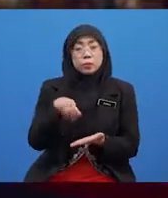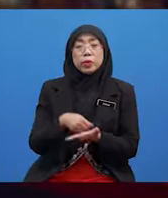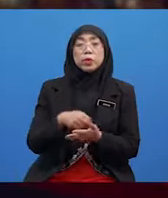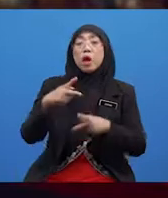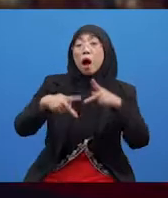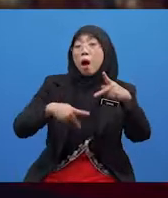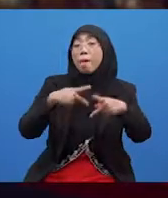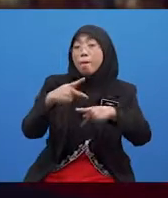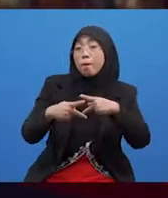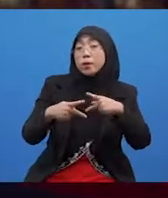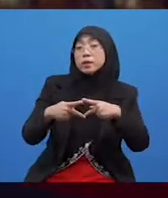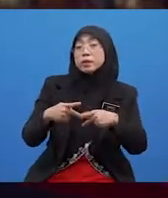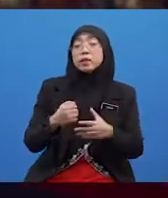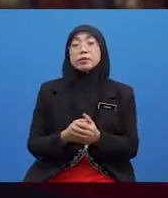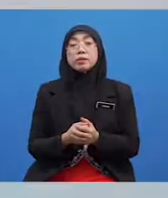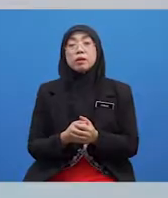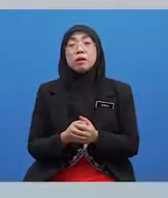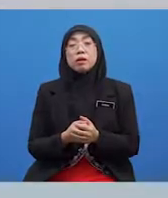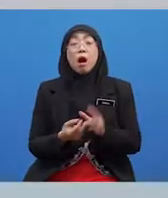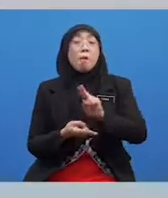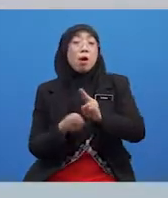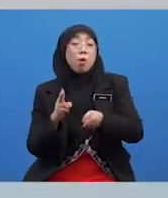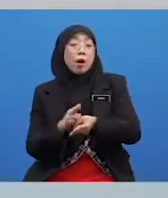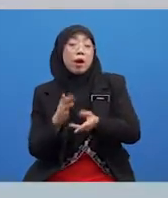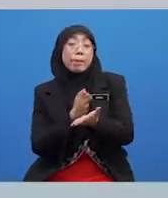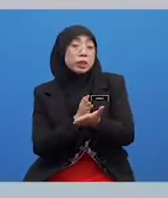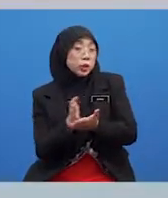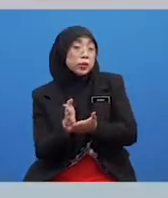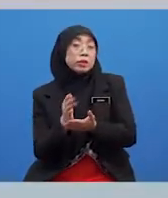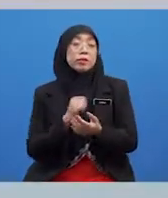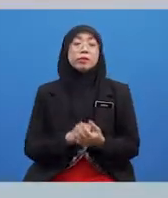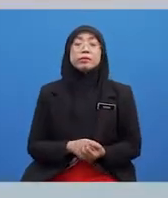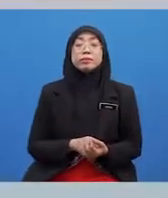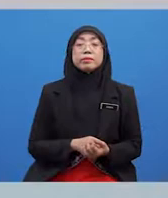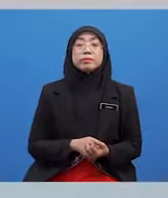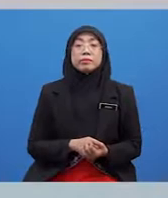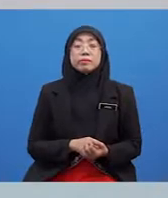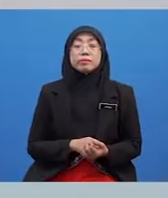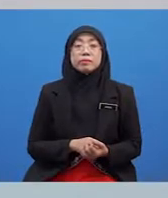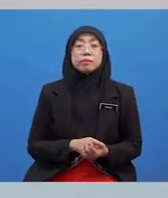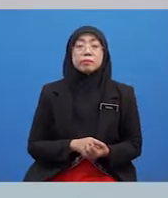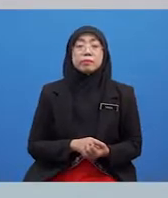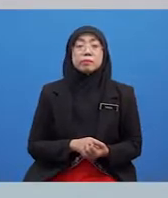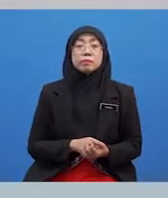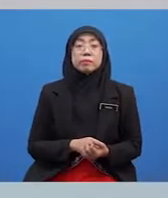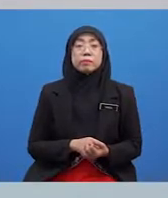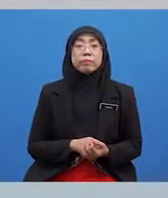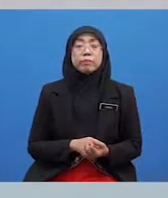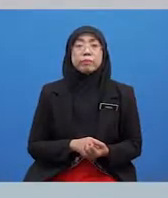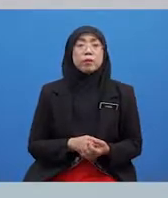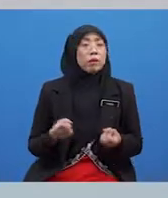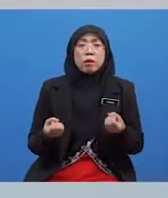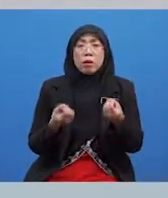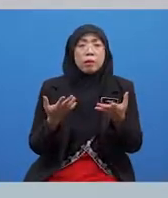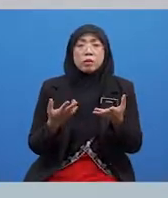dan persekitaran. Kawalan motor dalam diri seseorang melibatkan ciri-ciri dari segi